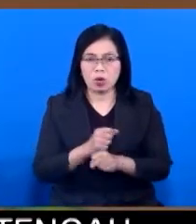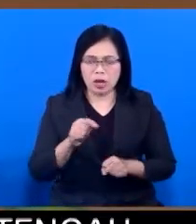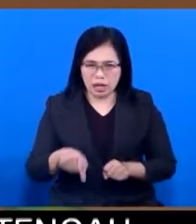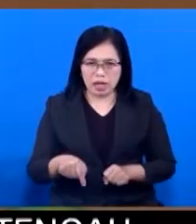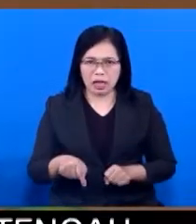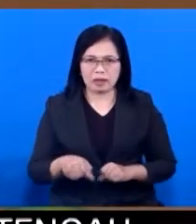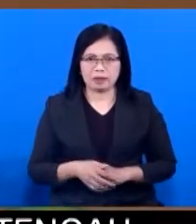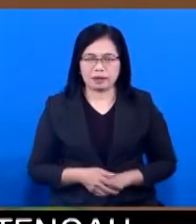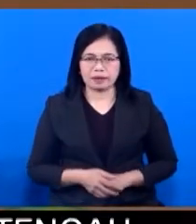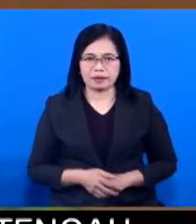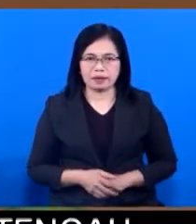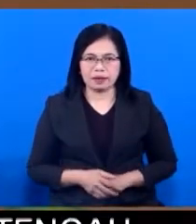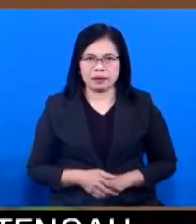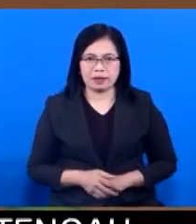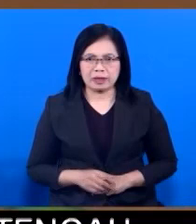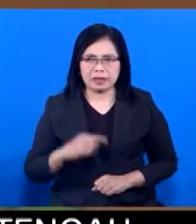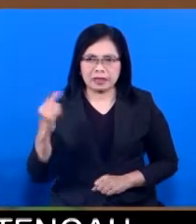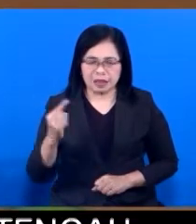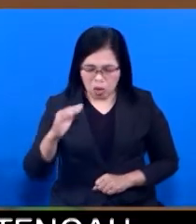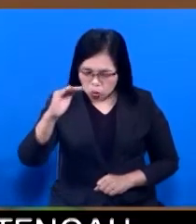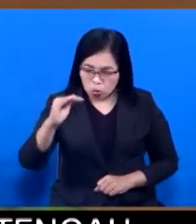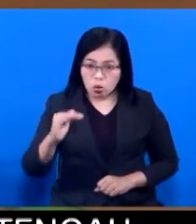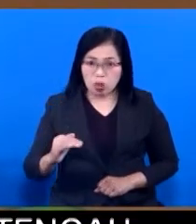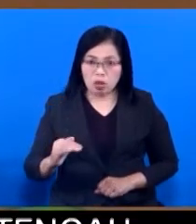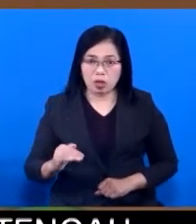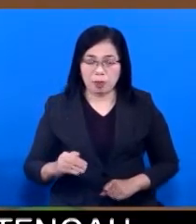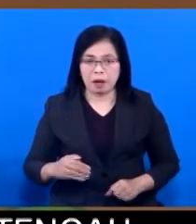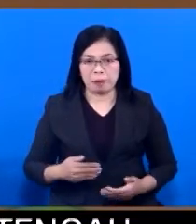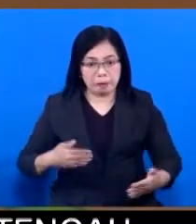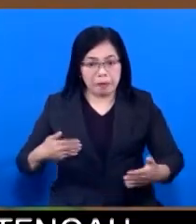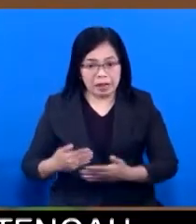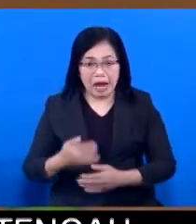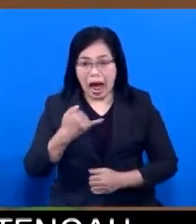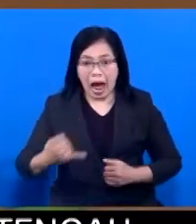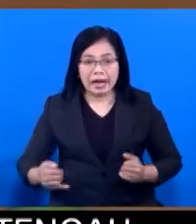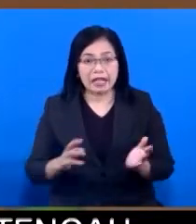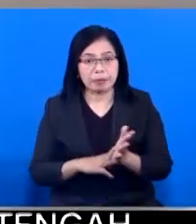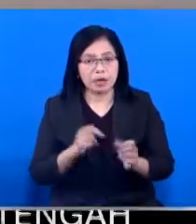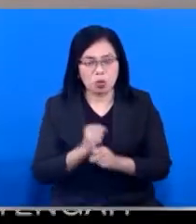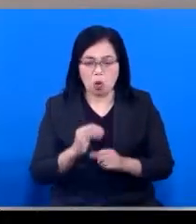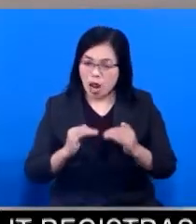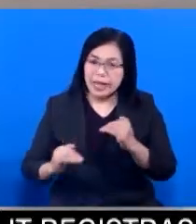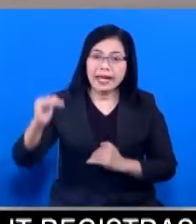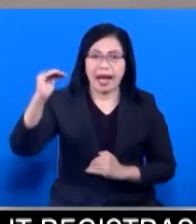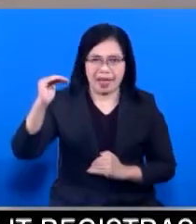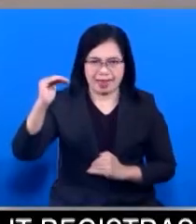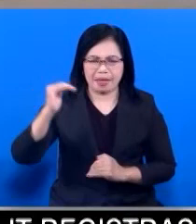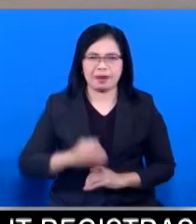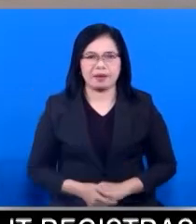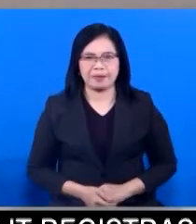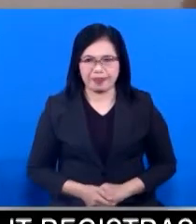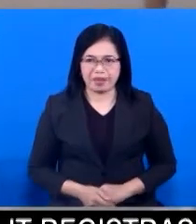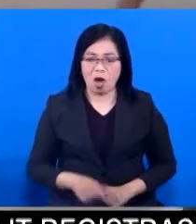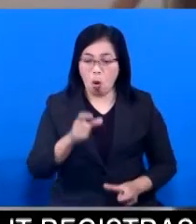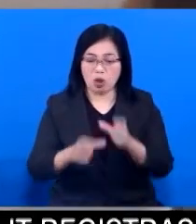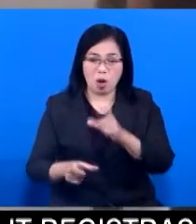landing, selalu turun. Tetapi ketika menjelang akhir pekan itu nanti biasanya akan meningkat. Para wisatawan